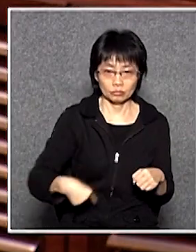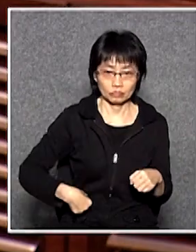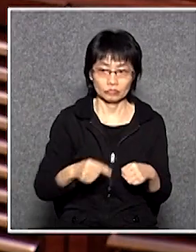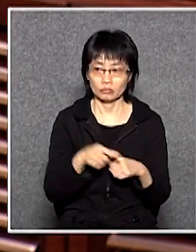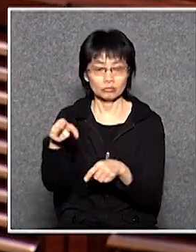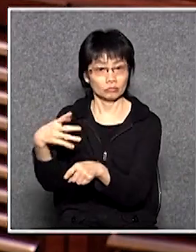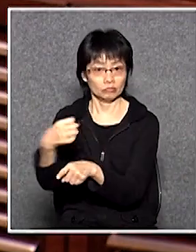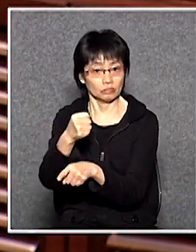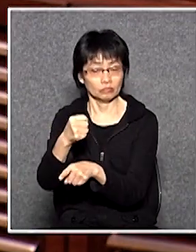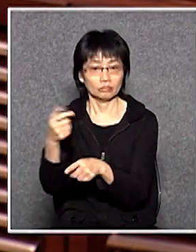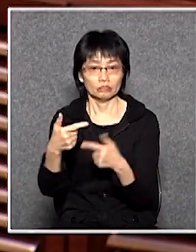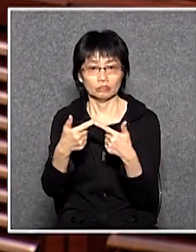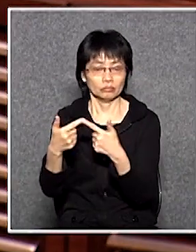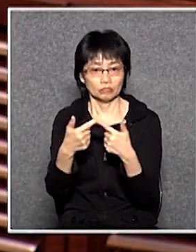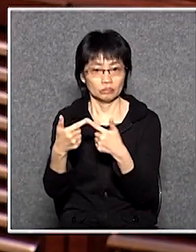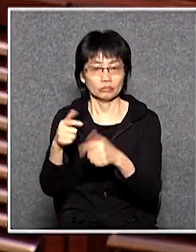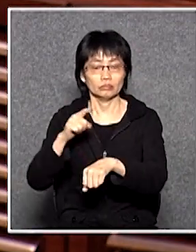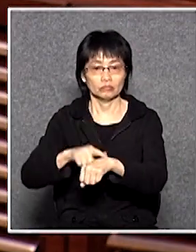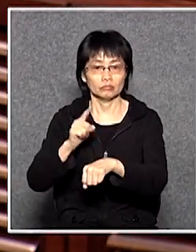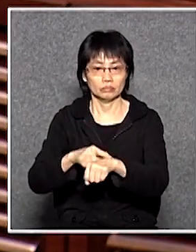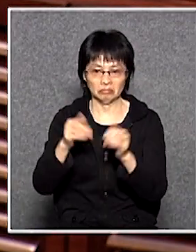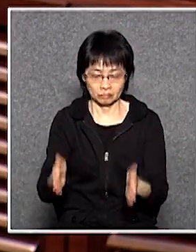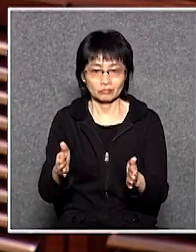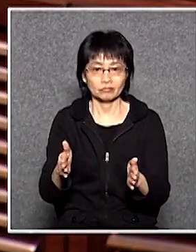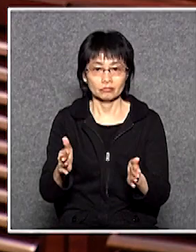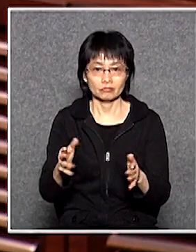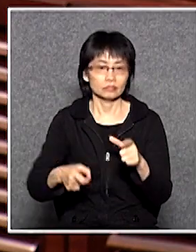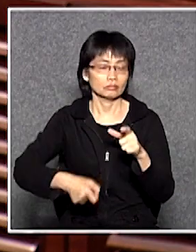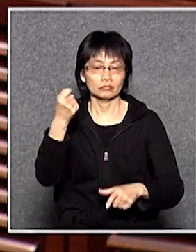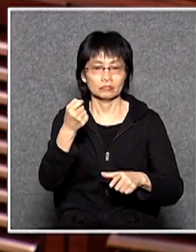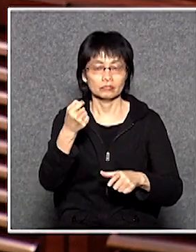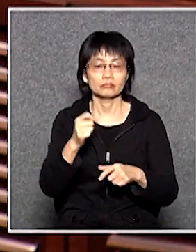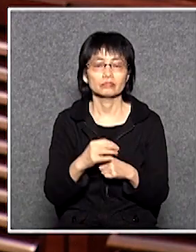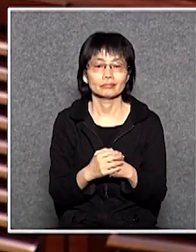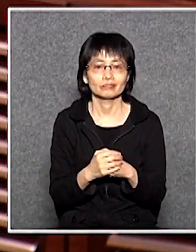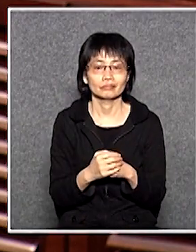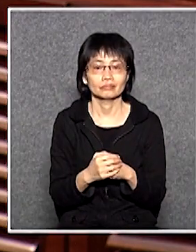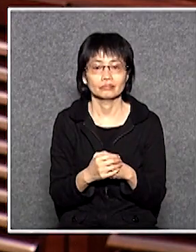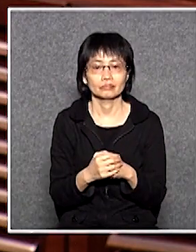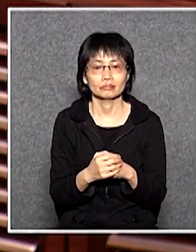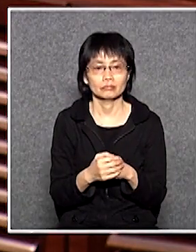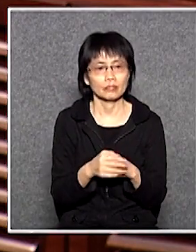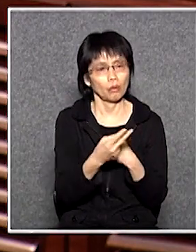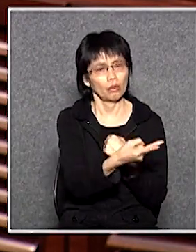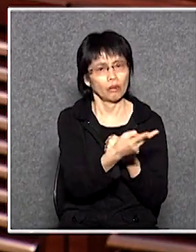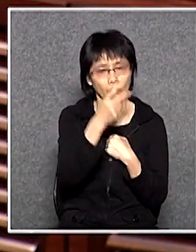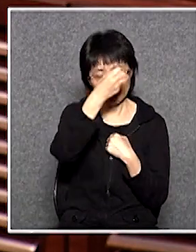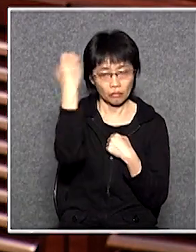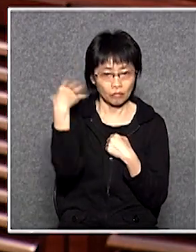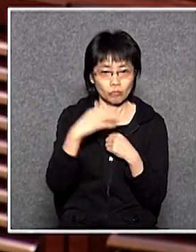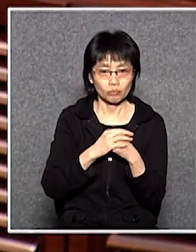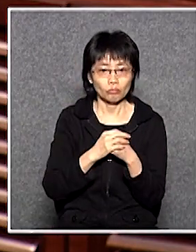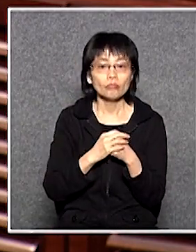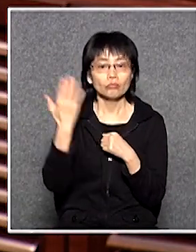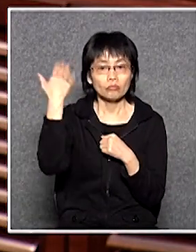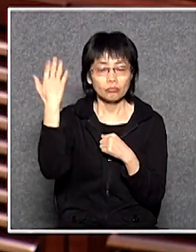為辯論時間設限係唔公平嘅。我諗佢哋唔記得咗上一次版